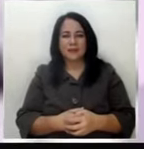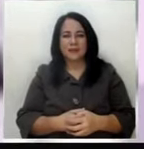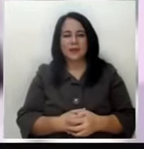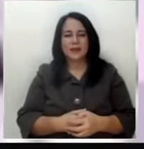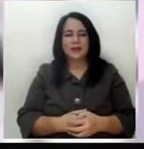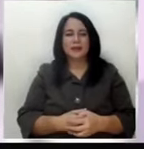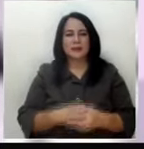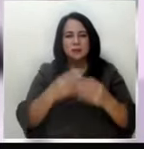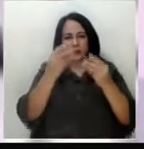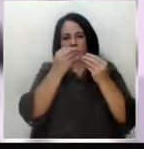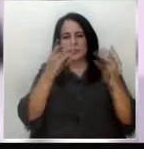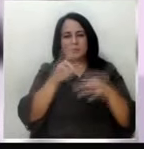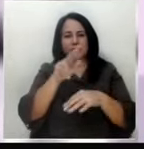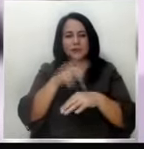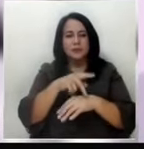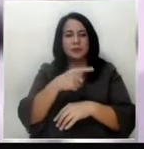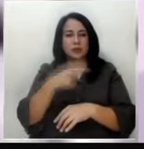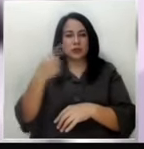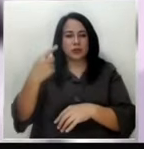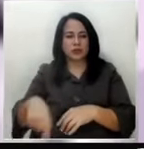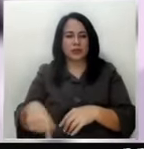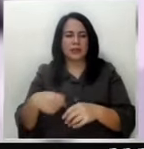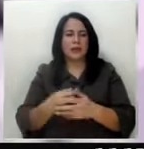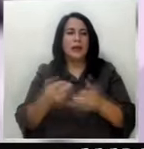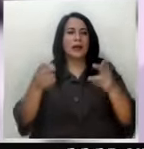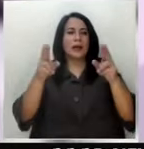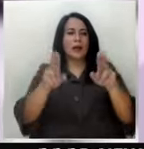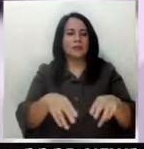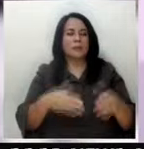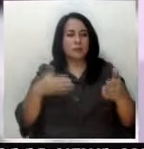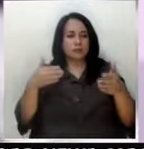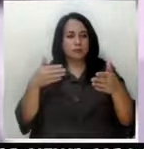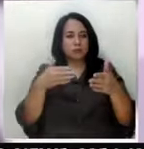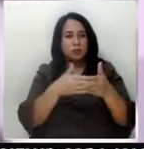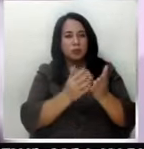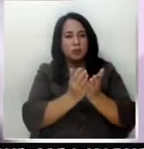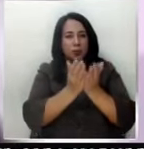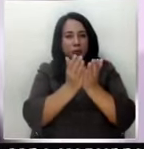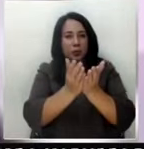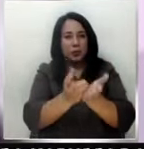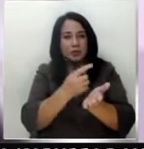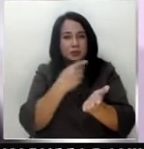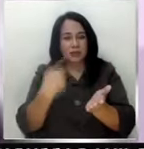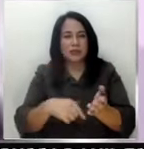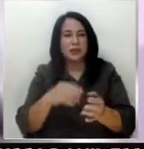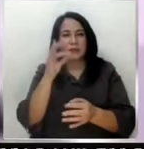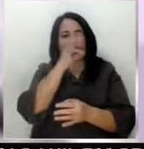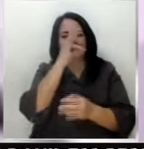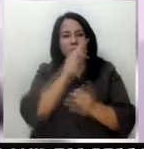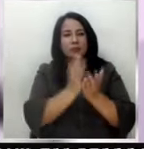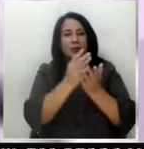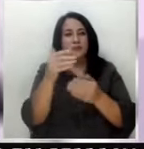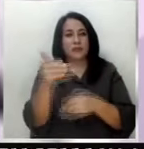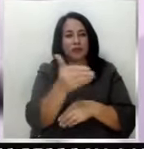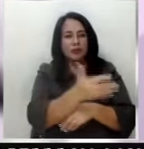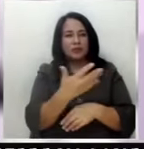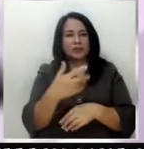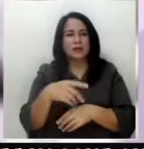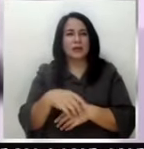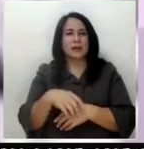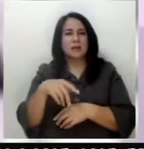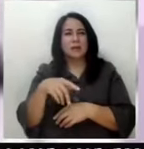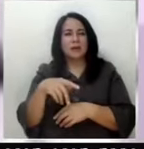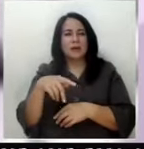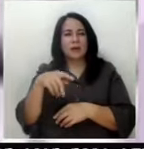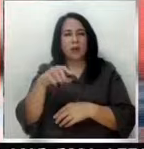Ipinaalam na ng Pilipinas sa China ang insidente ng pagbangga ng Chinese vessel sa isang Pilipinong bangkang pangisda sa Palawan, Occidental,